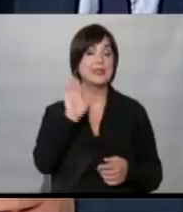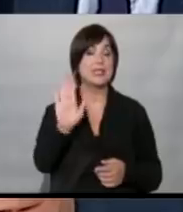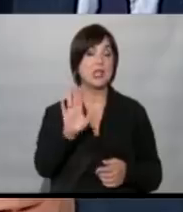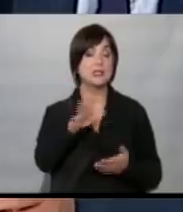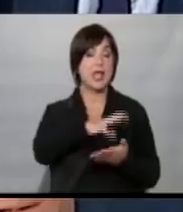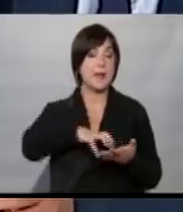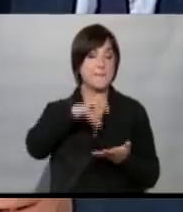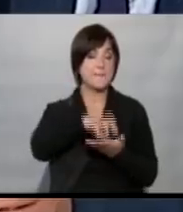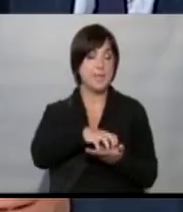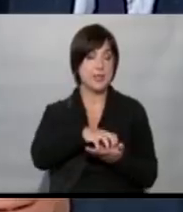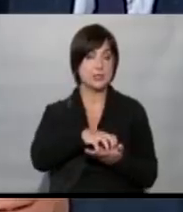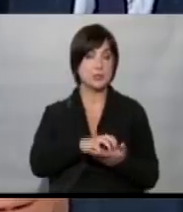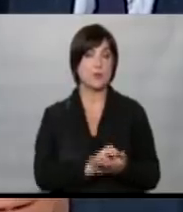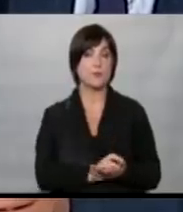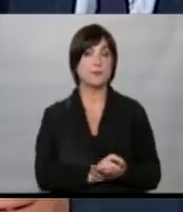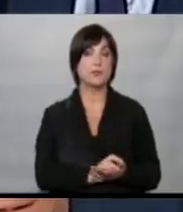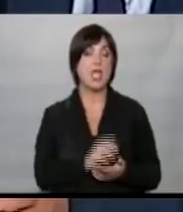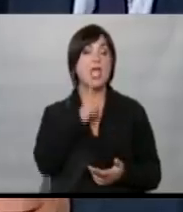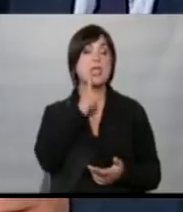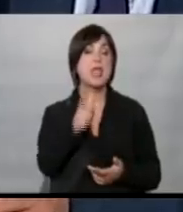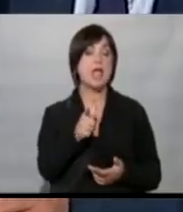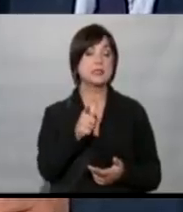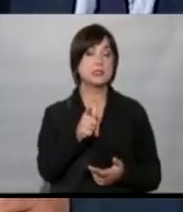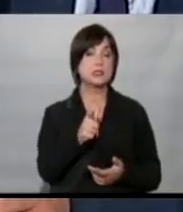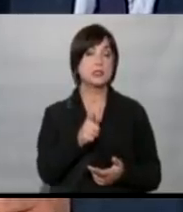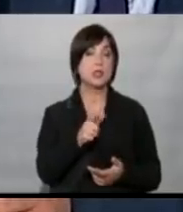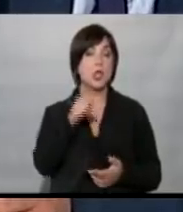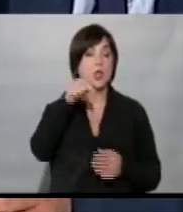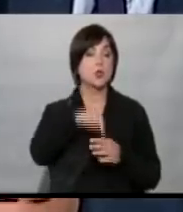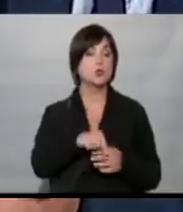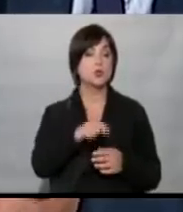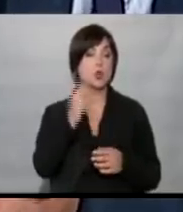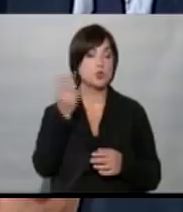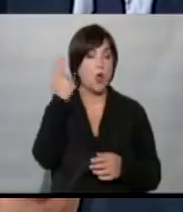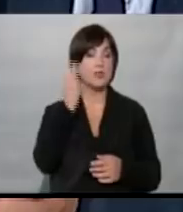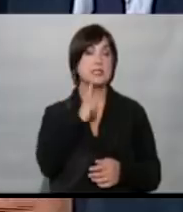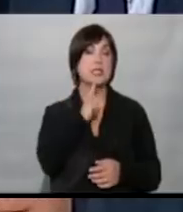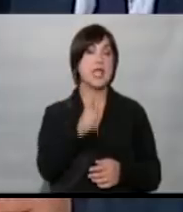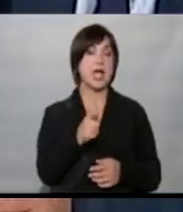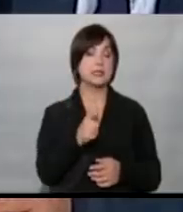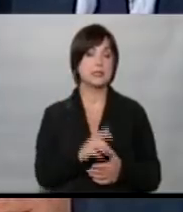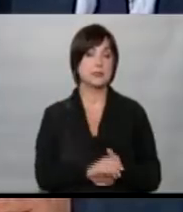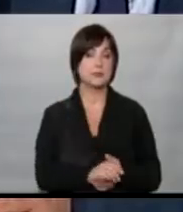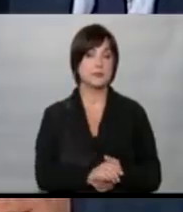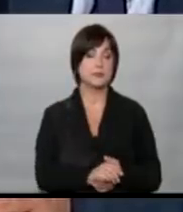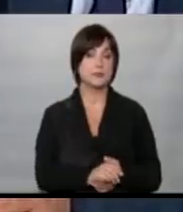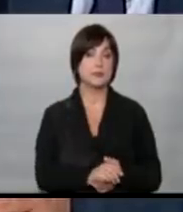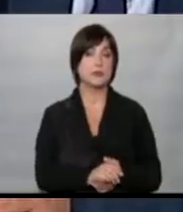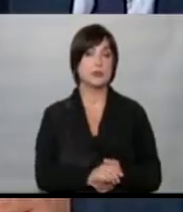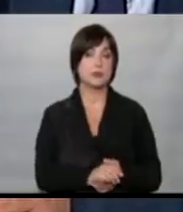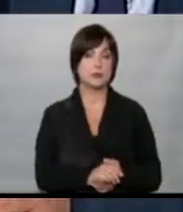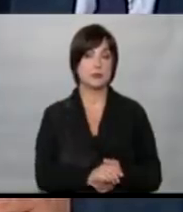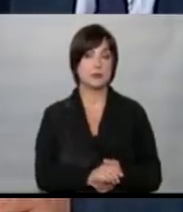нејзината територија, јазик... Јужнословенски јазици. Добро. Не, пардон, го прескокнав